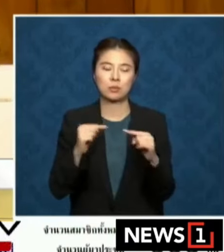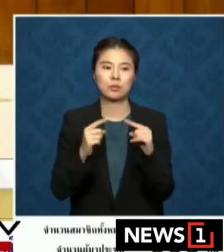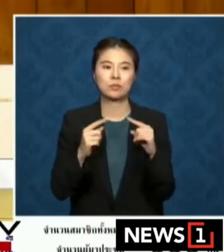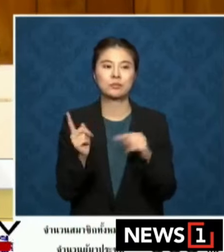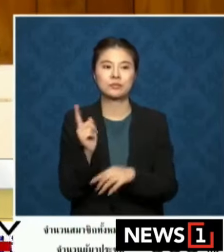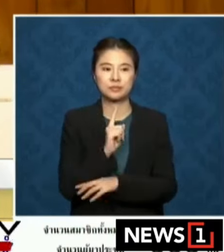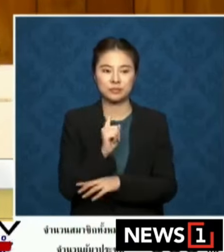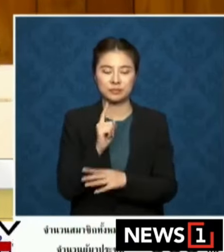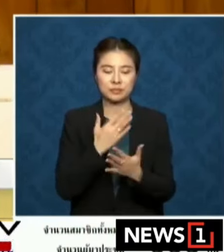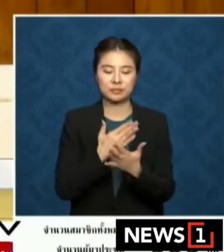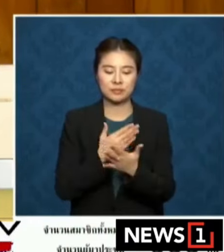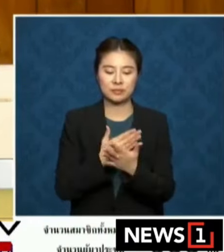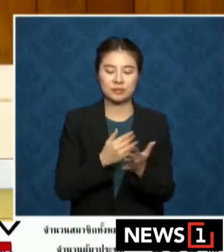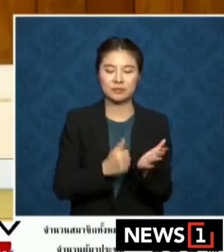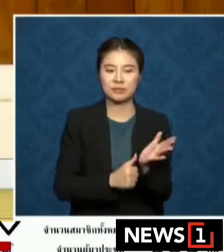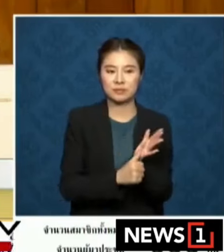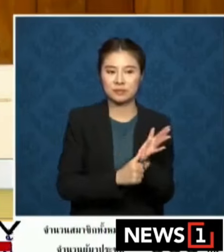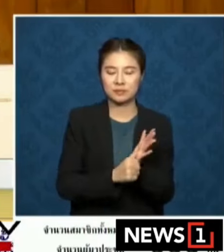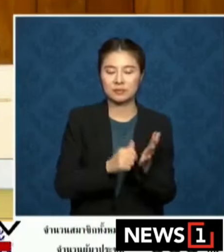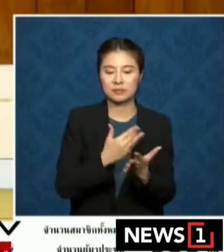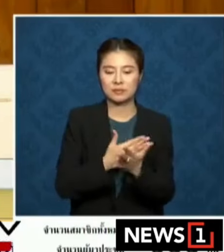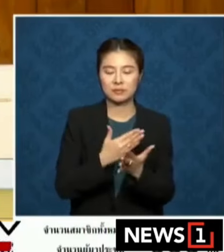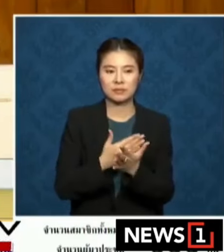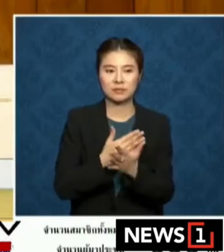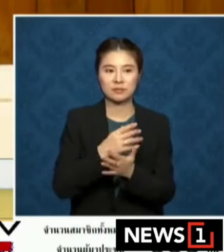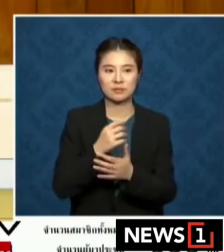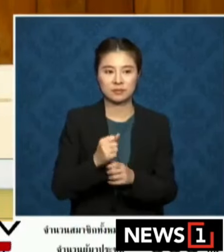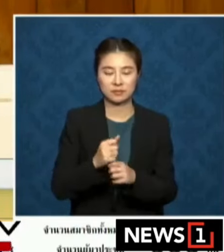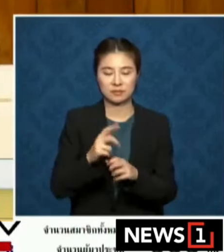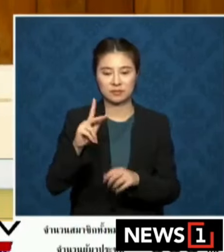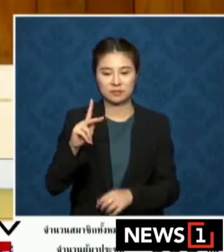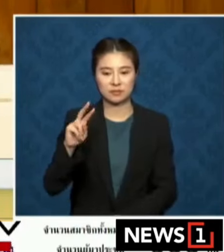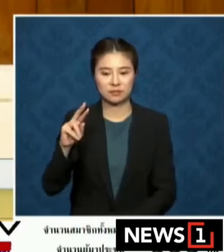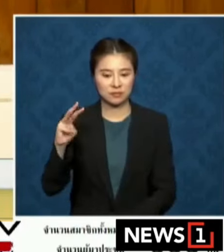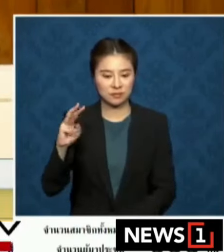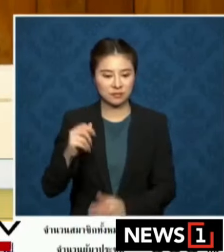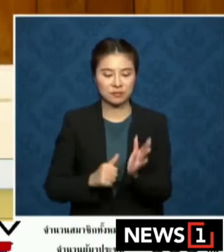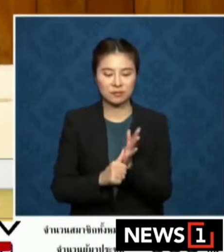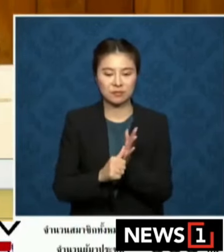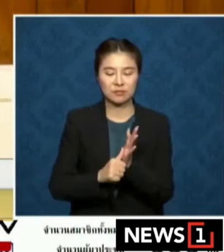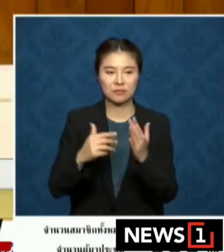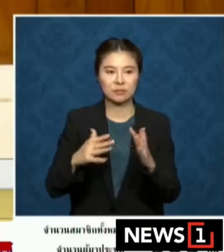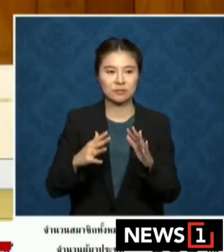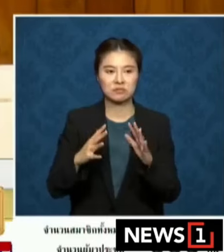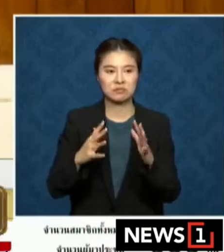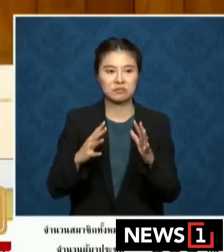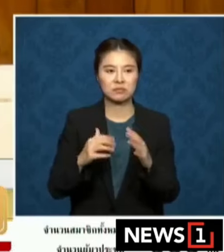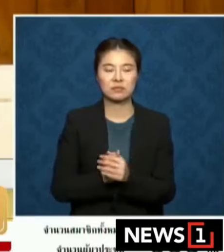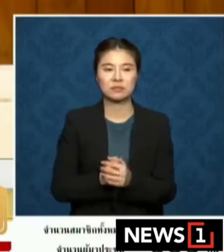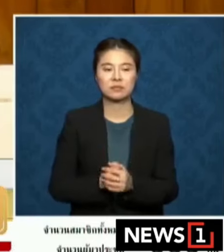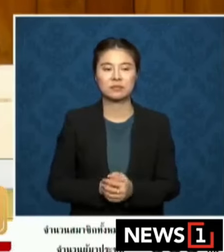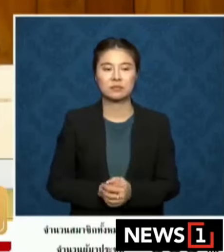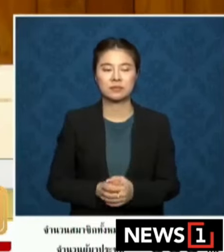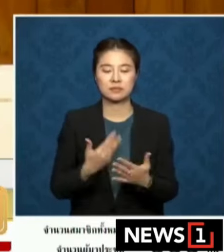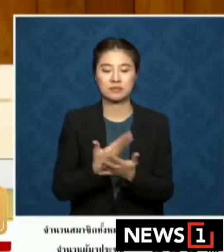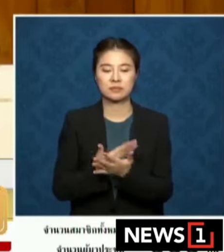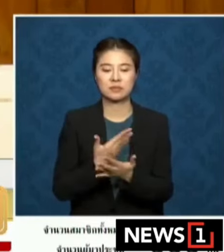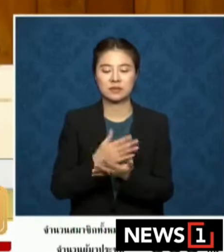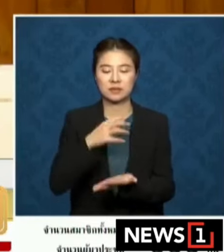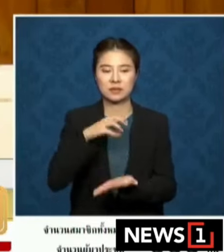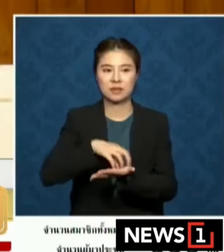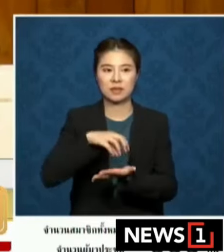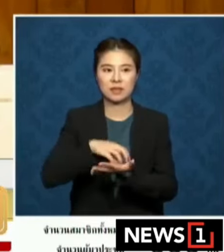จ่ายค่าใช้จ่ายค่ารักษาพยาบาลราชการลูกจ้างและพนักงาานของรัฐซึ่งคาดว่าในปี67คงจะไม่เพียงพอต่อการเบิกจ่ายไปจนถึงสิ้น